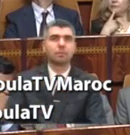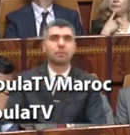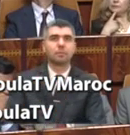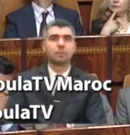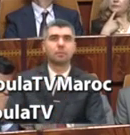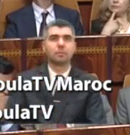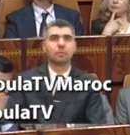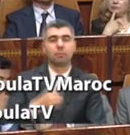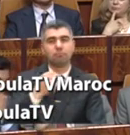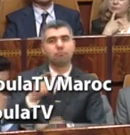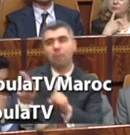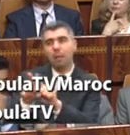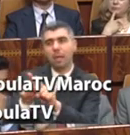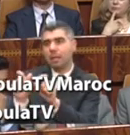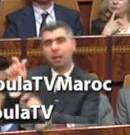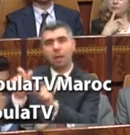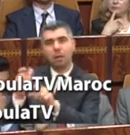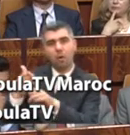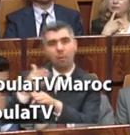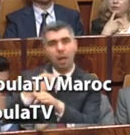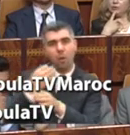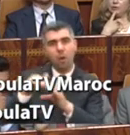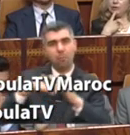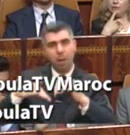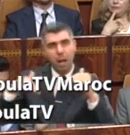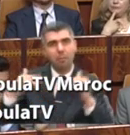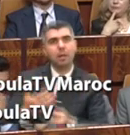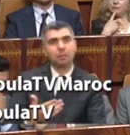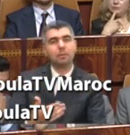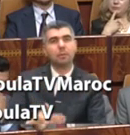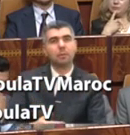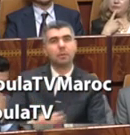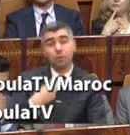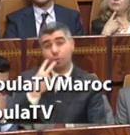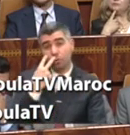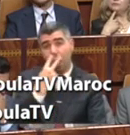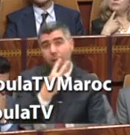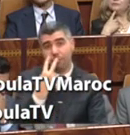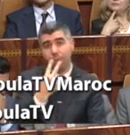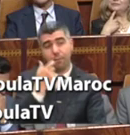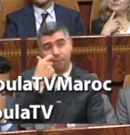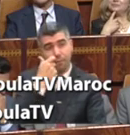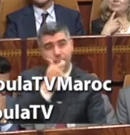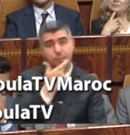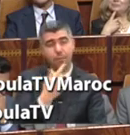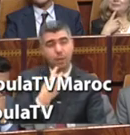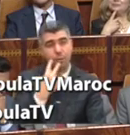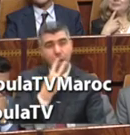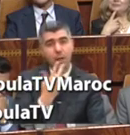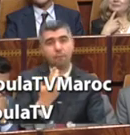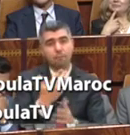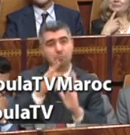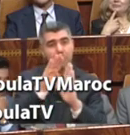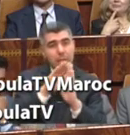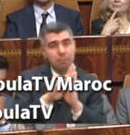يرثى لها كما قالوا الاخوان، هذاك الشيء راه خصو تشوفوا هذا الشيء بيدكم بعين، ديروا واحد الجينه وتخرجوا وتشوفوا